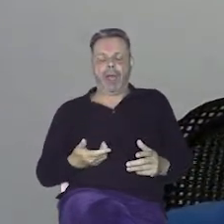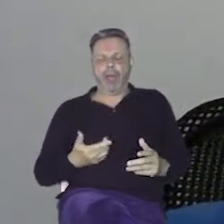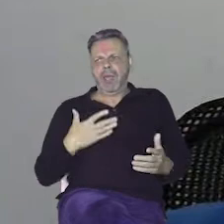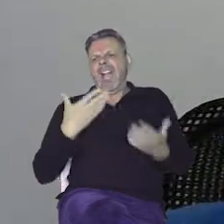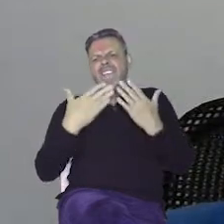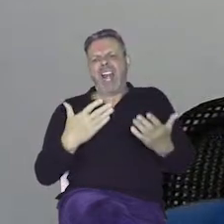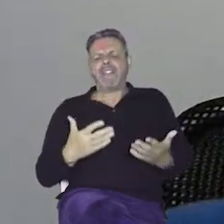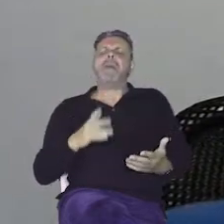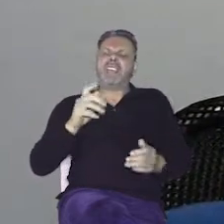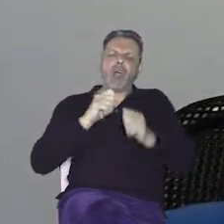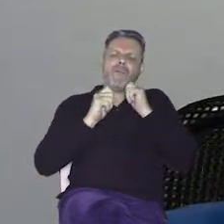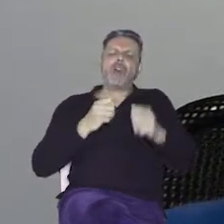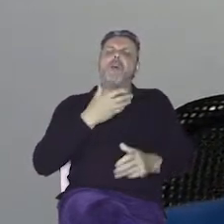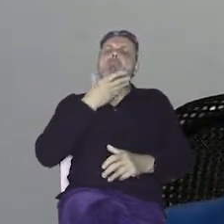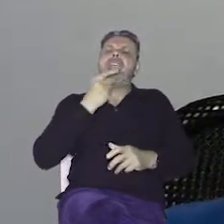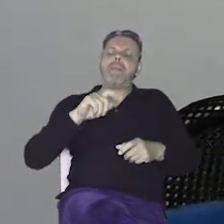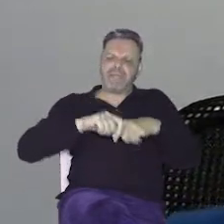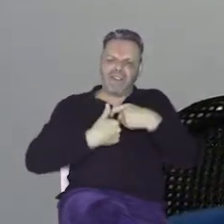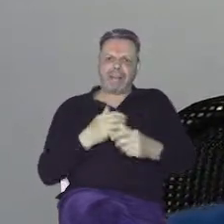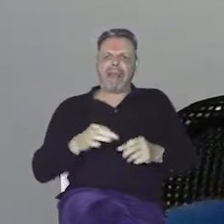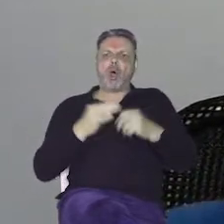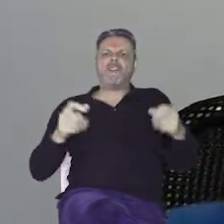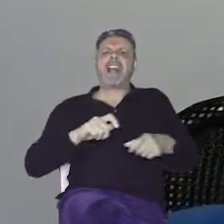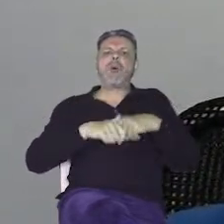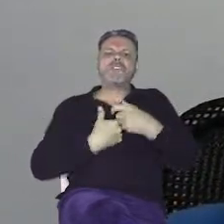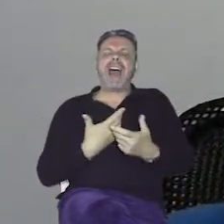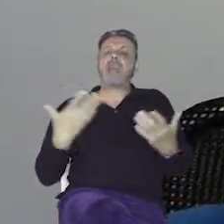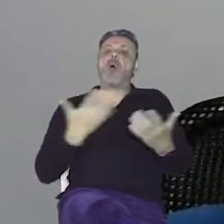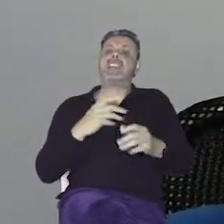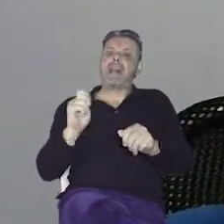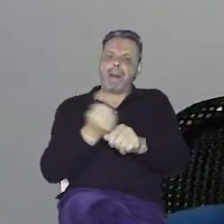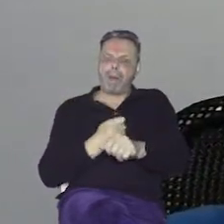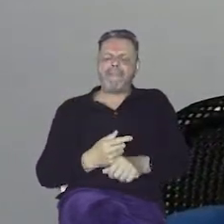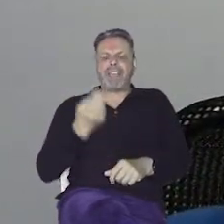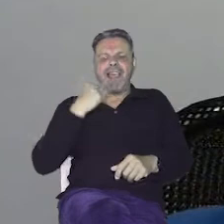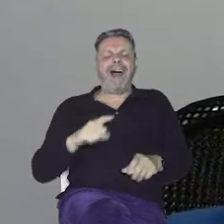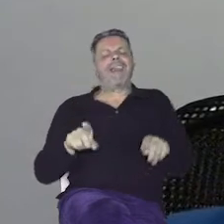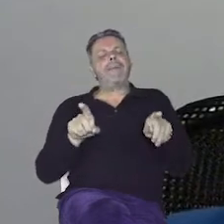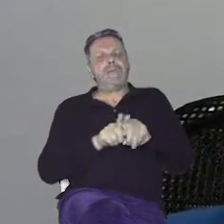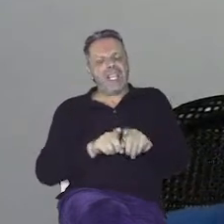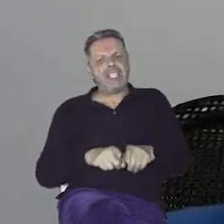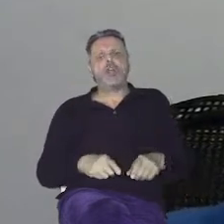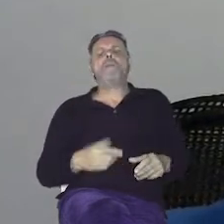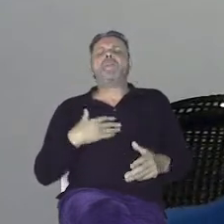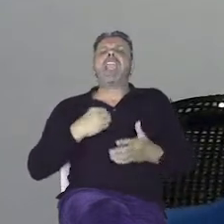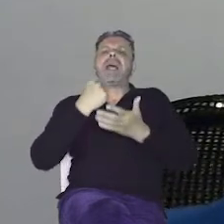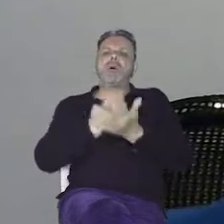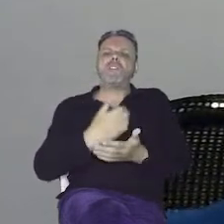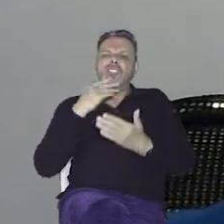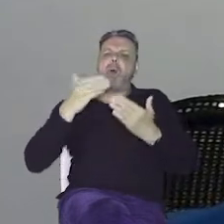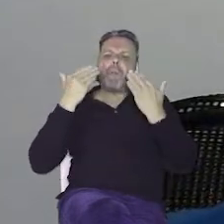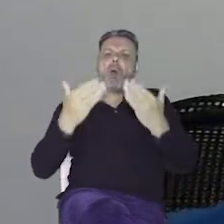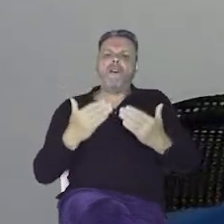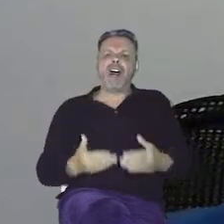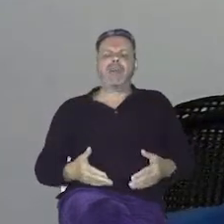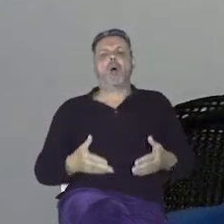o ljepšim stvarima, da otvaramo one stvari koje treba popraviti, ali i da nekada potaknemo i pohvalimo